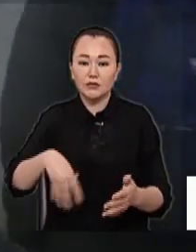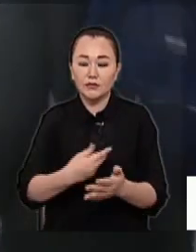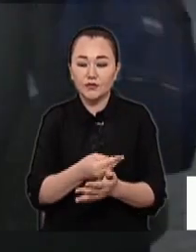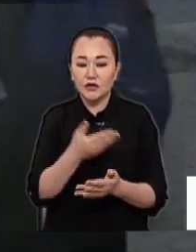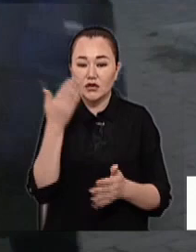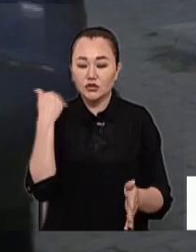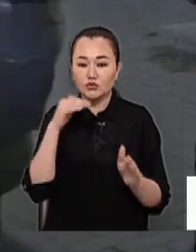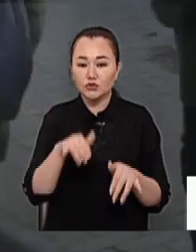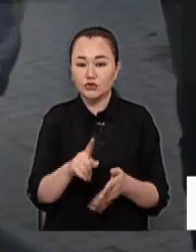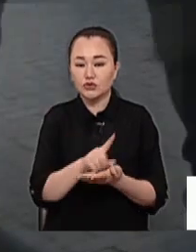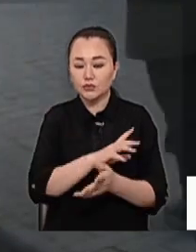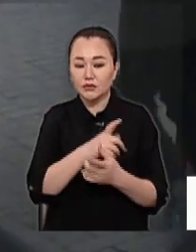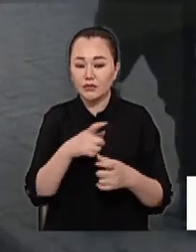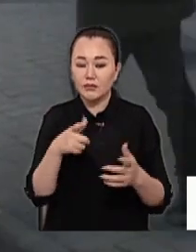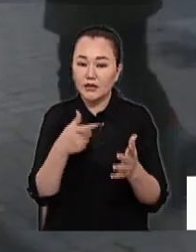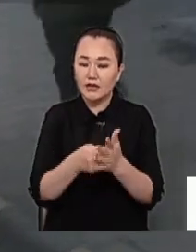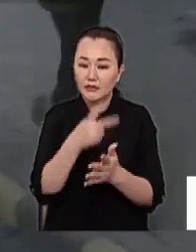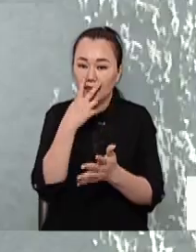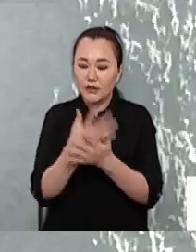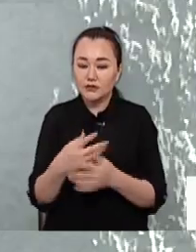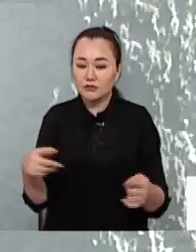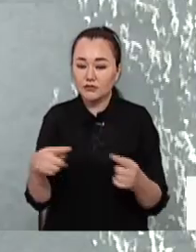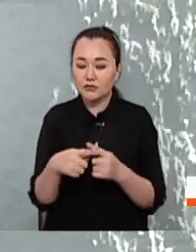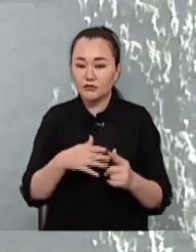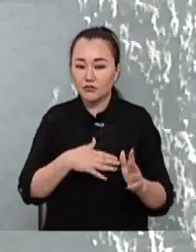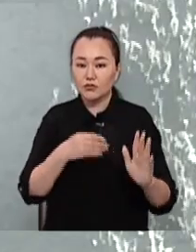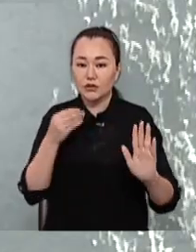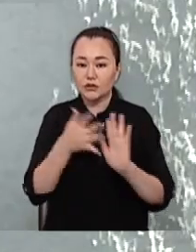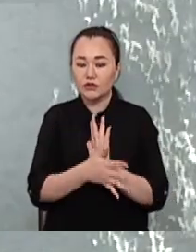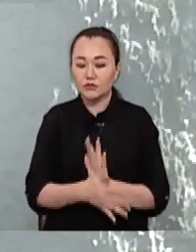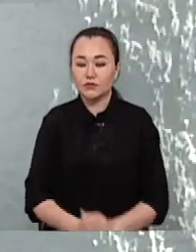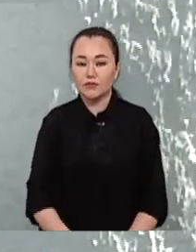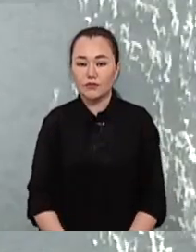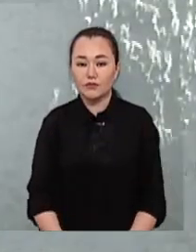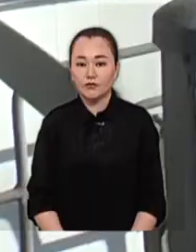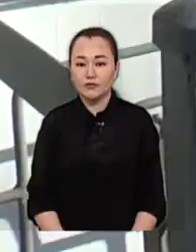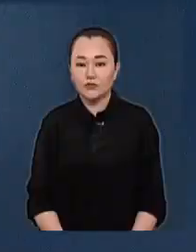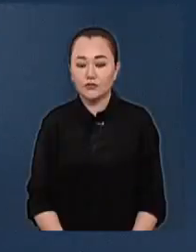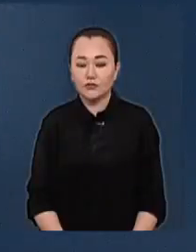Ранее студенты должны были сдавать билеты, чтобы подтвердить свои расходы.